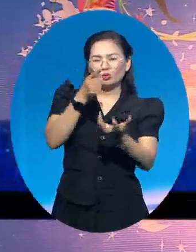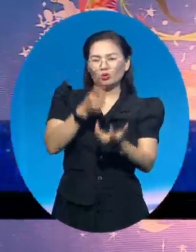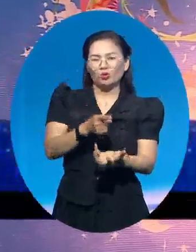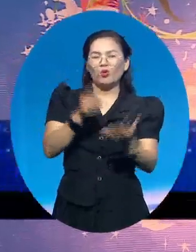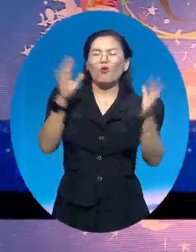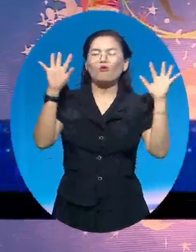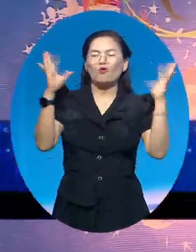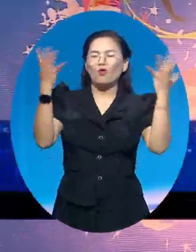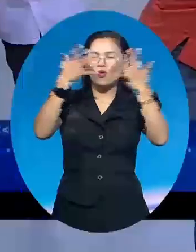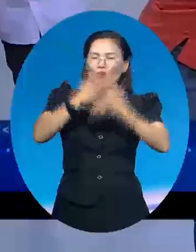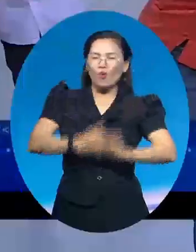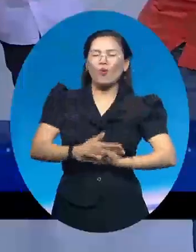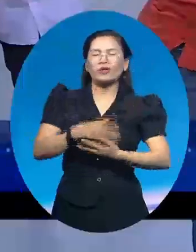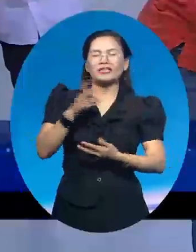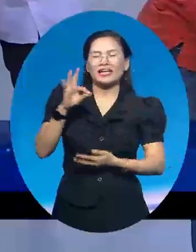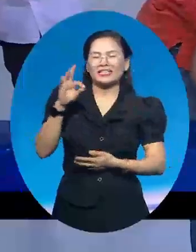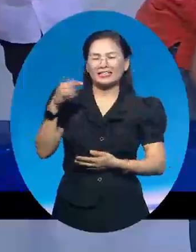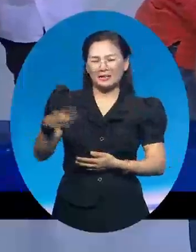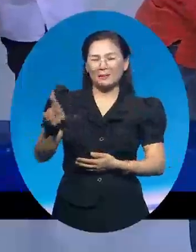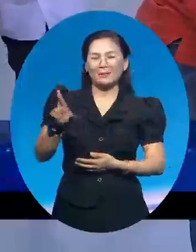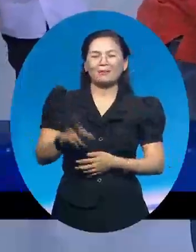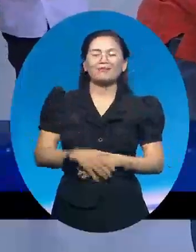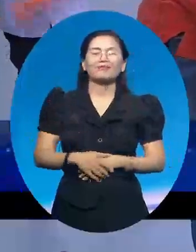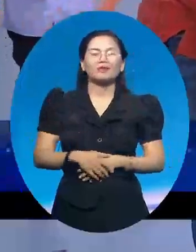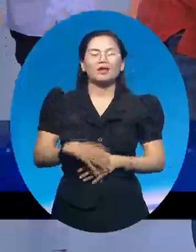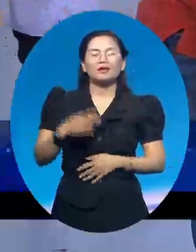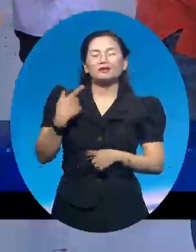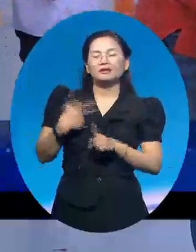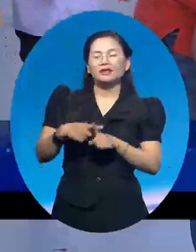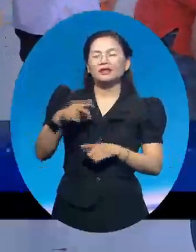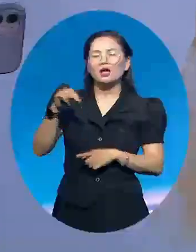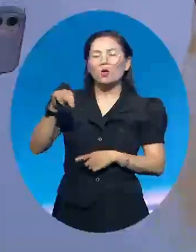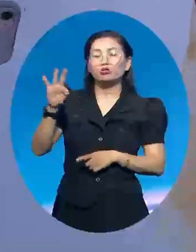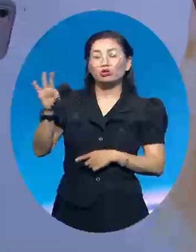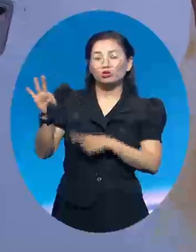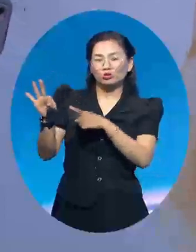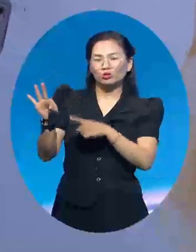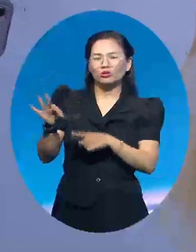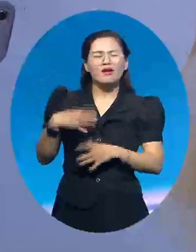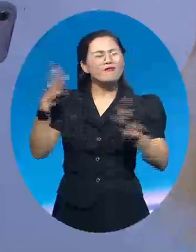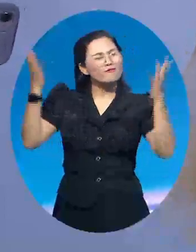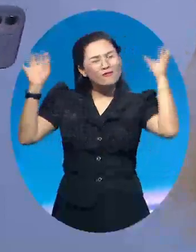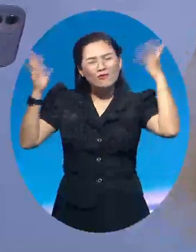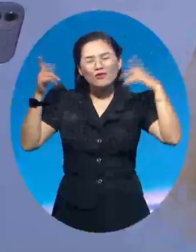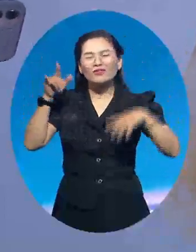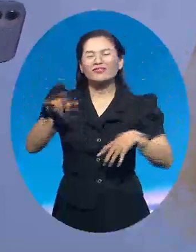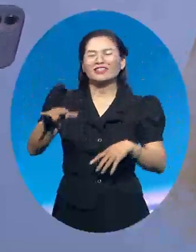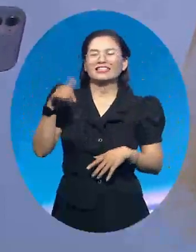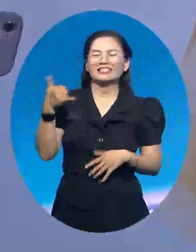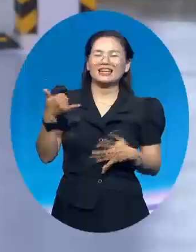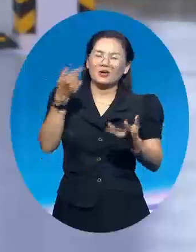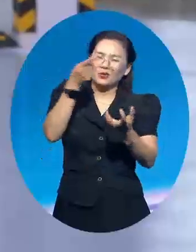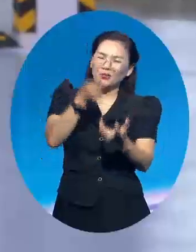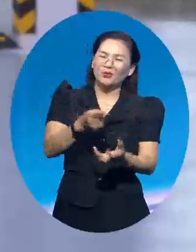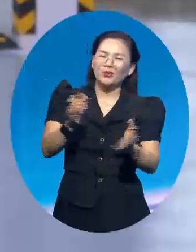Có mặt từ sớm tham gia rước đèn cùng các bạn, em Ngọc Trúc hào hứng vì năm nay được đón Trung Thu với nhiều trò chơi thú